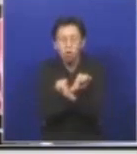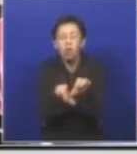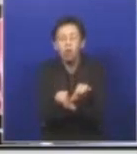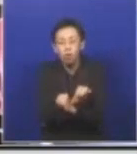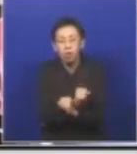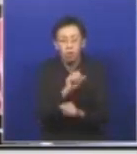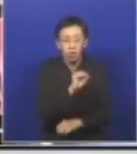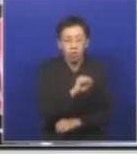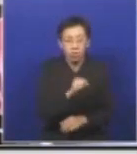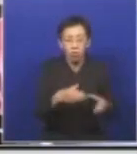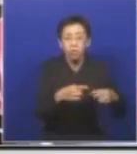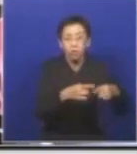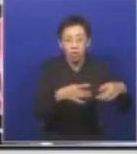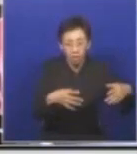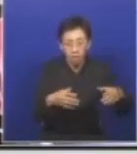ทุกภาคส่วนไม่ว่าจะเป็นส.ส.